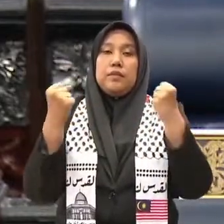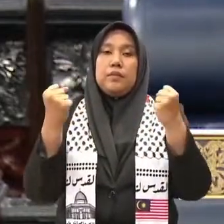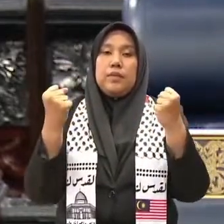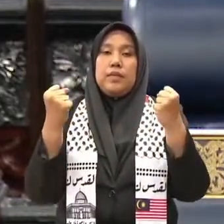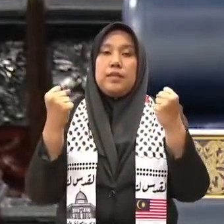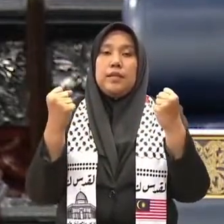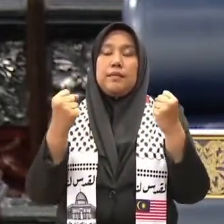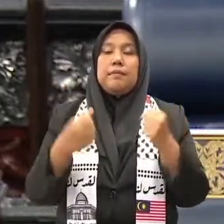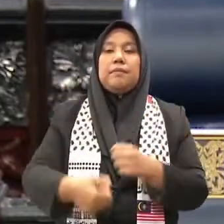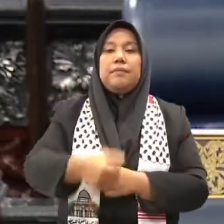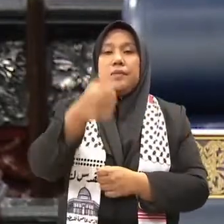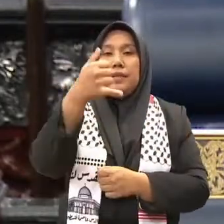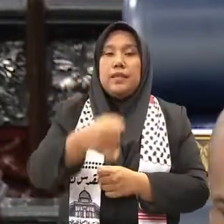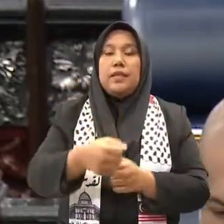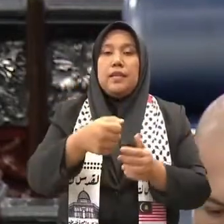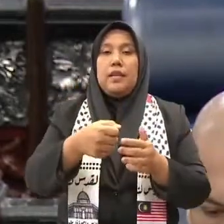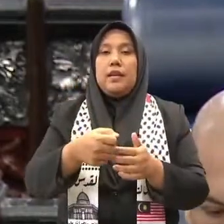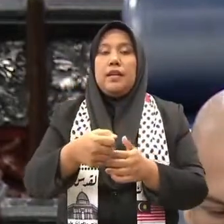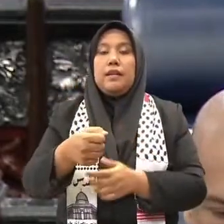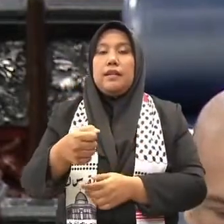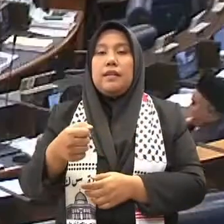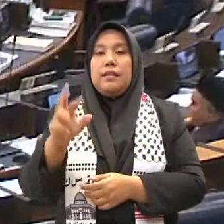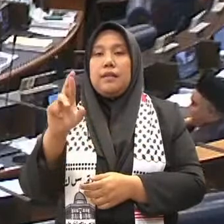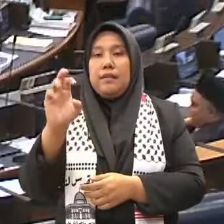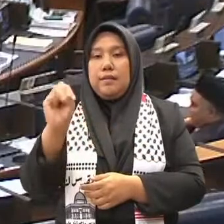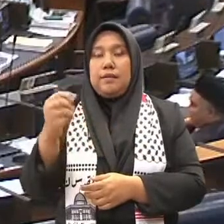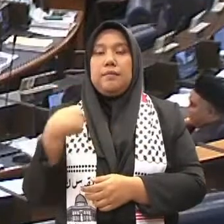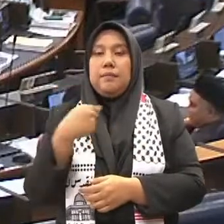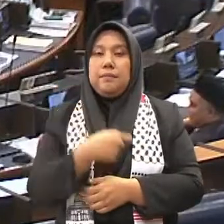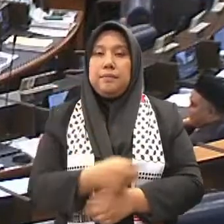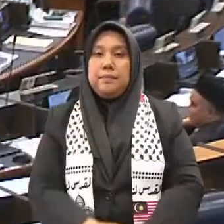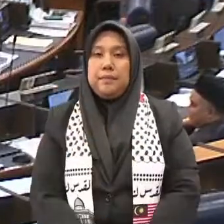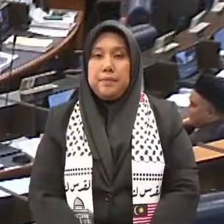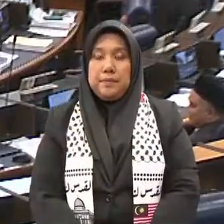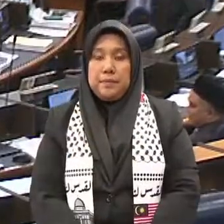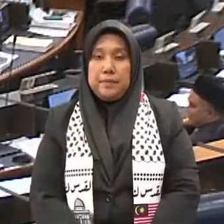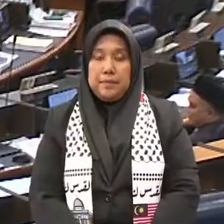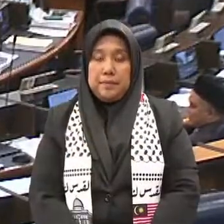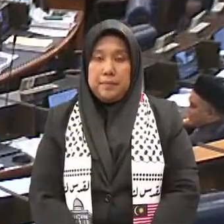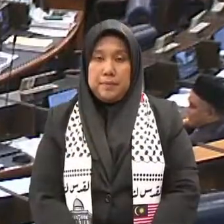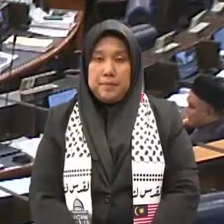Wang kita sekian terima kasih timbalan speaker satu lagi timbalan speaker Bohon satu